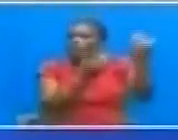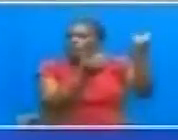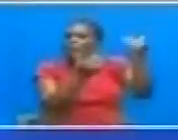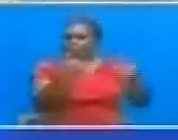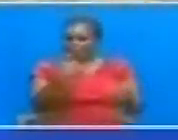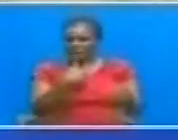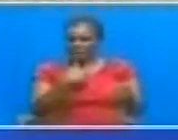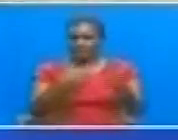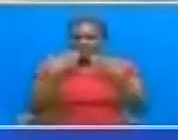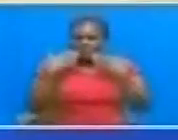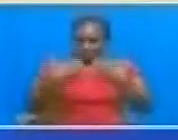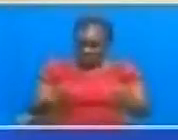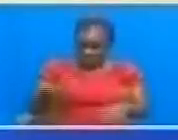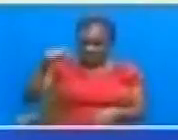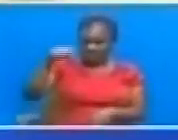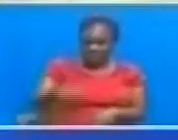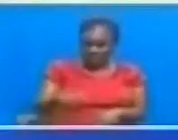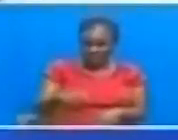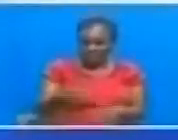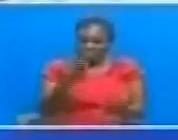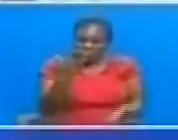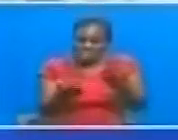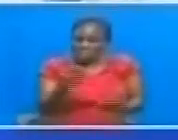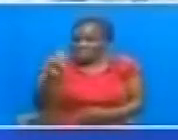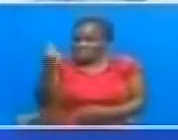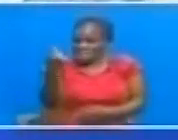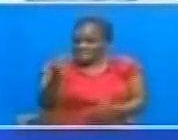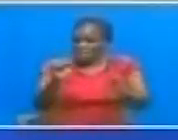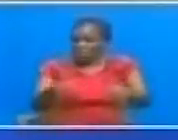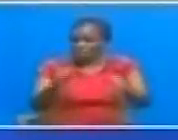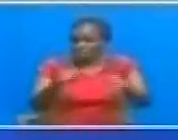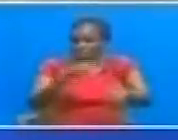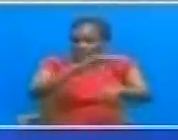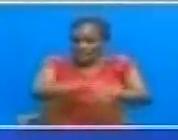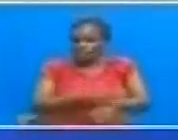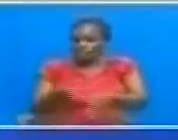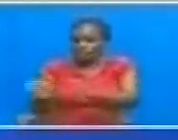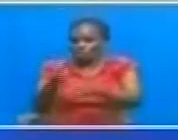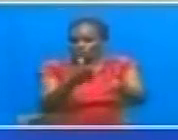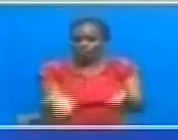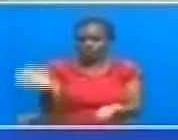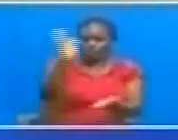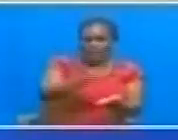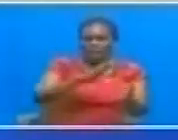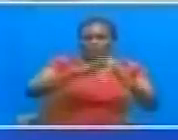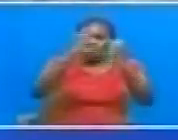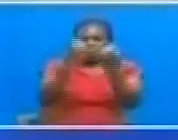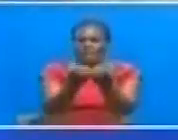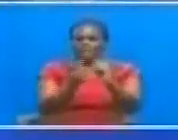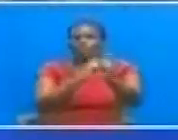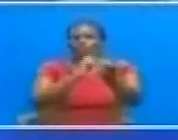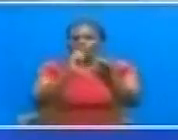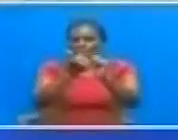kuwa baada ya kukamilika kwa msimu huu, basi huenda Kenya ikapata nafasi ya kurejeshwa kwenye msururu wa dunia wa mashindano ya